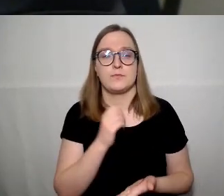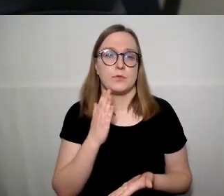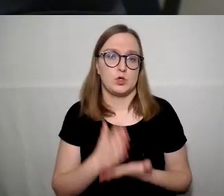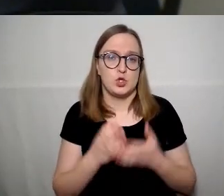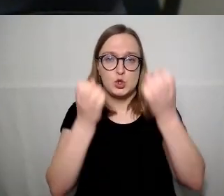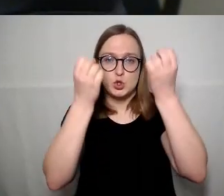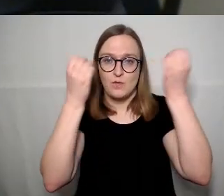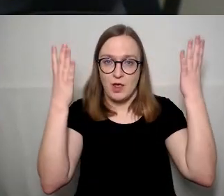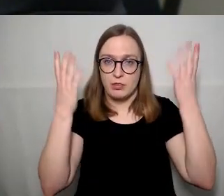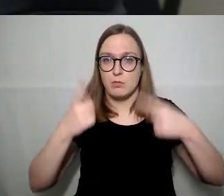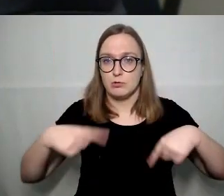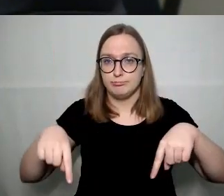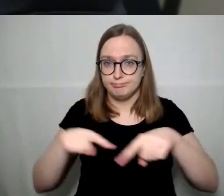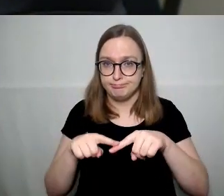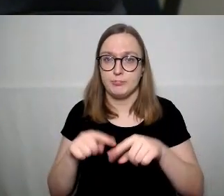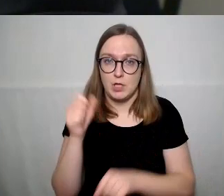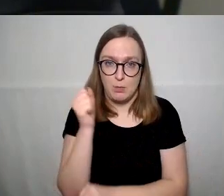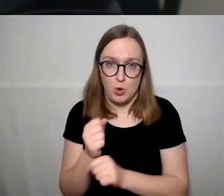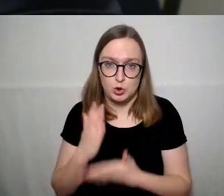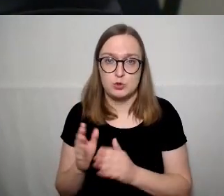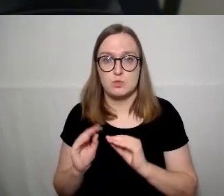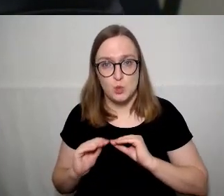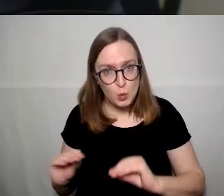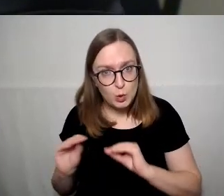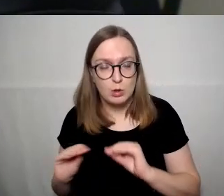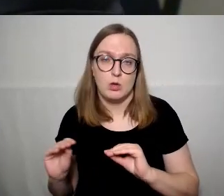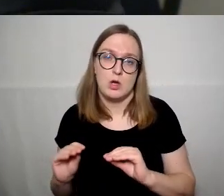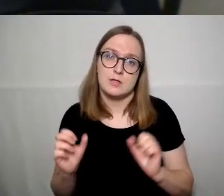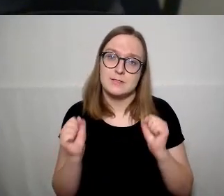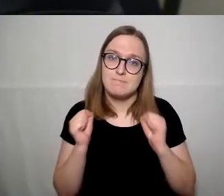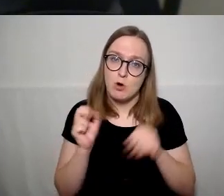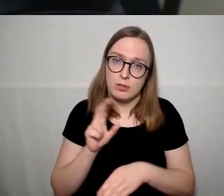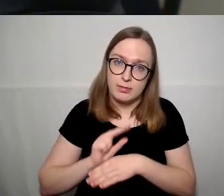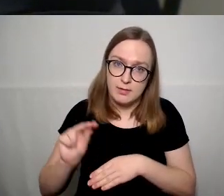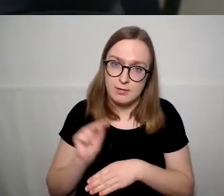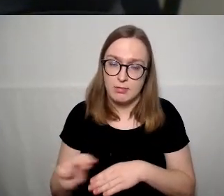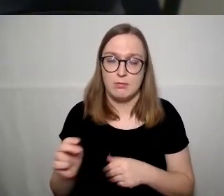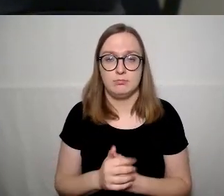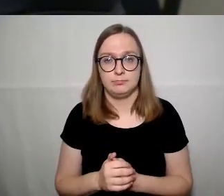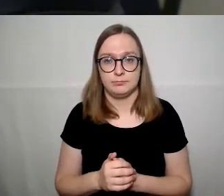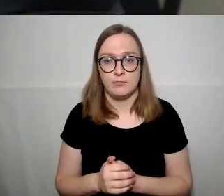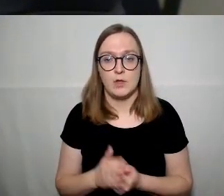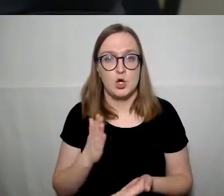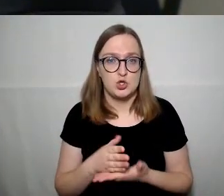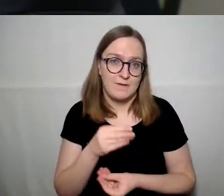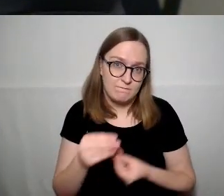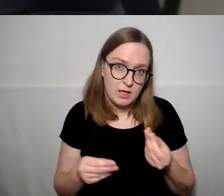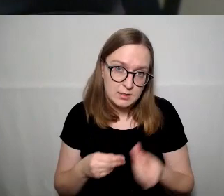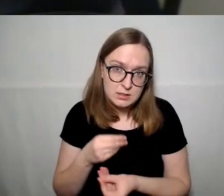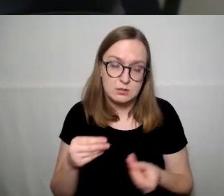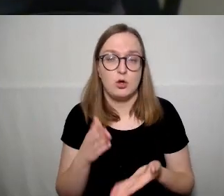švietimo įstaigų atstovų, mokytojų, sporto trenerių, yra verslininkų,